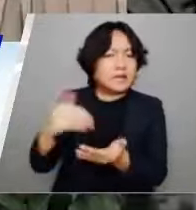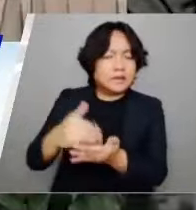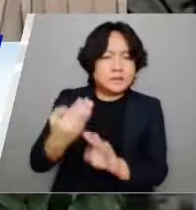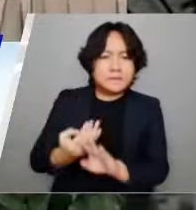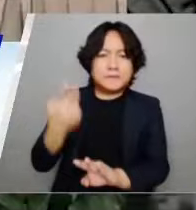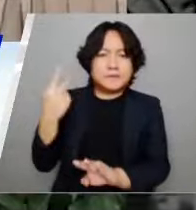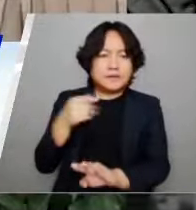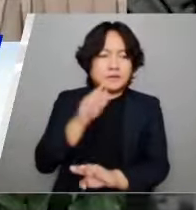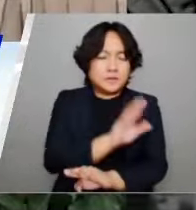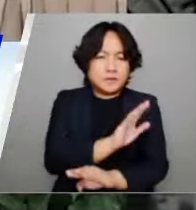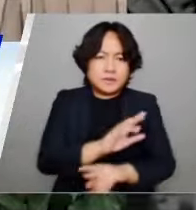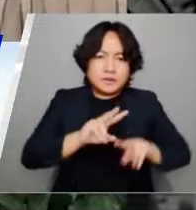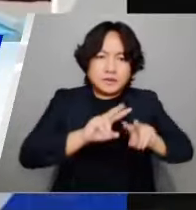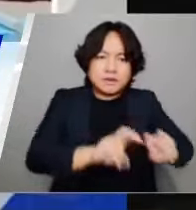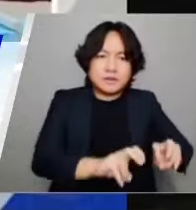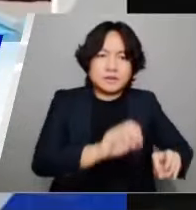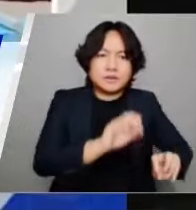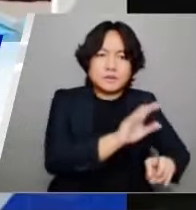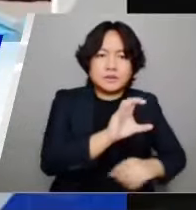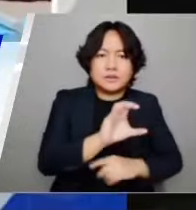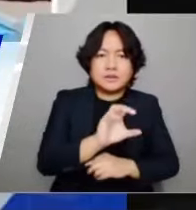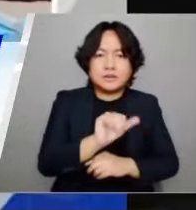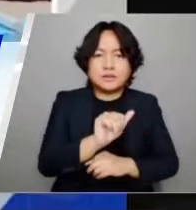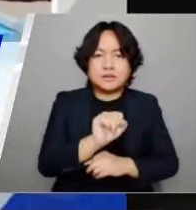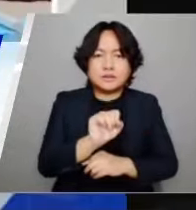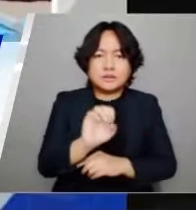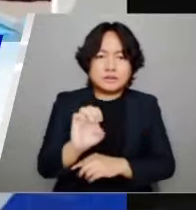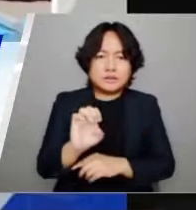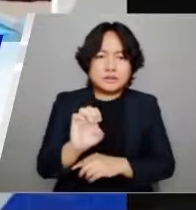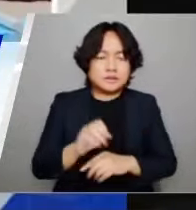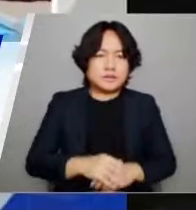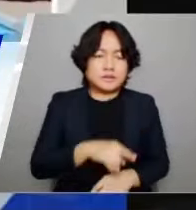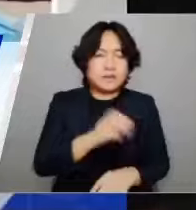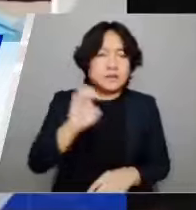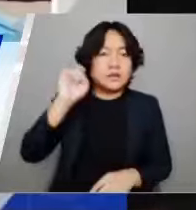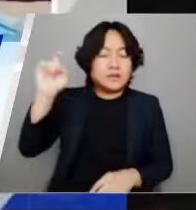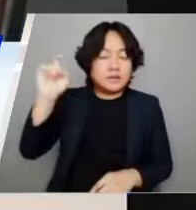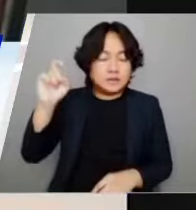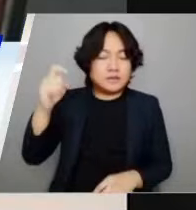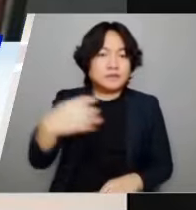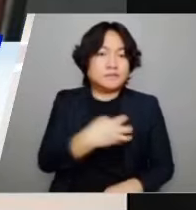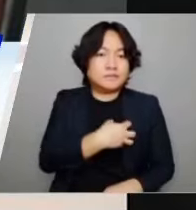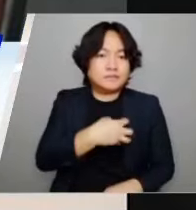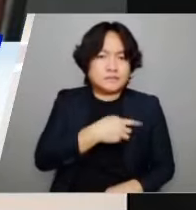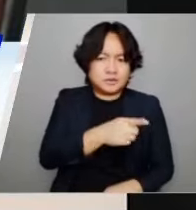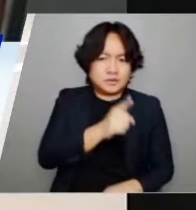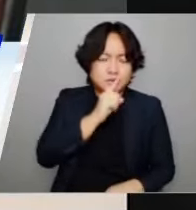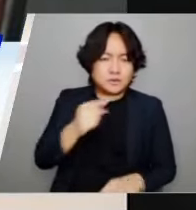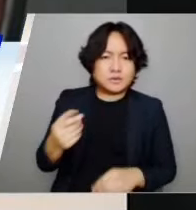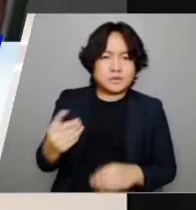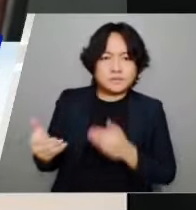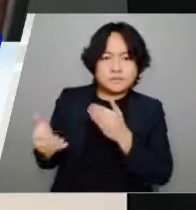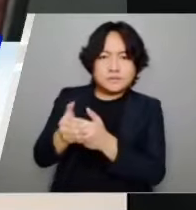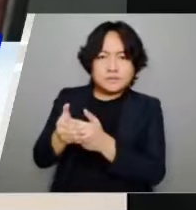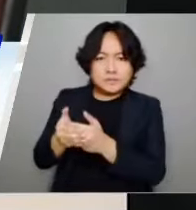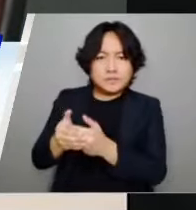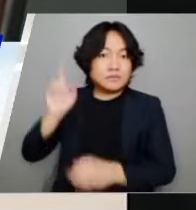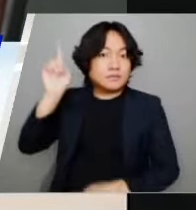sa Quad comom hearing sa camera ng dating police kel at kilalang malapit kay Duterte na si royina